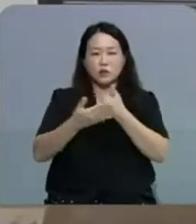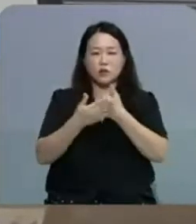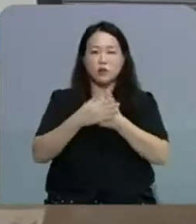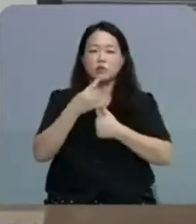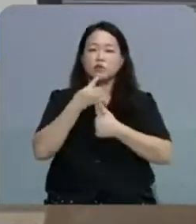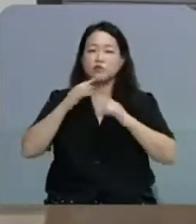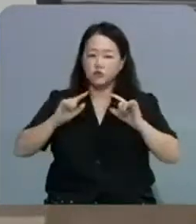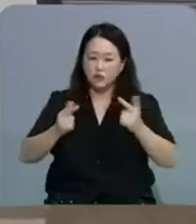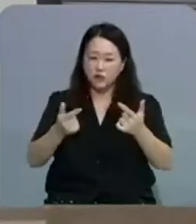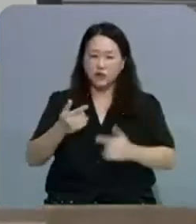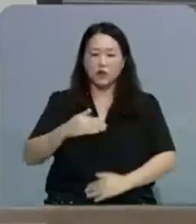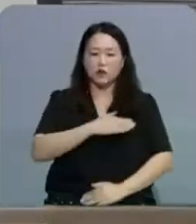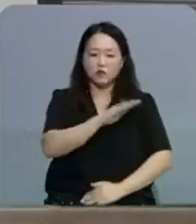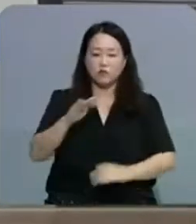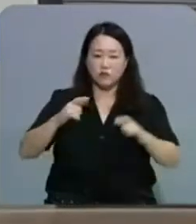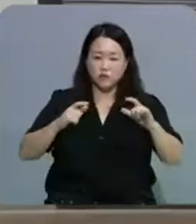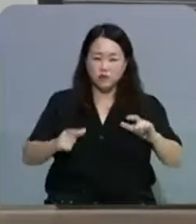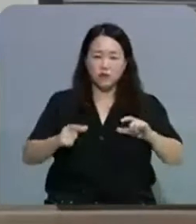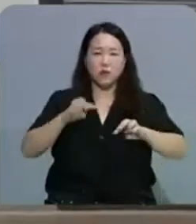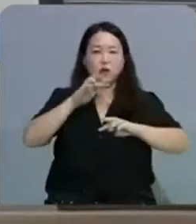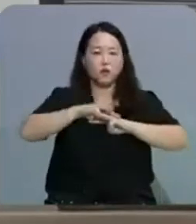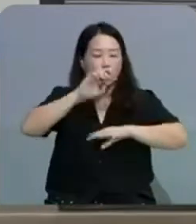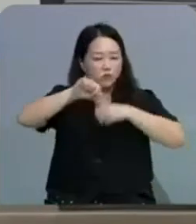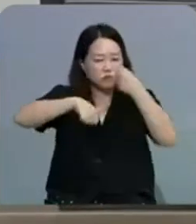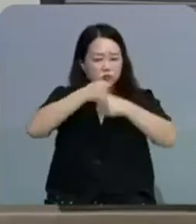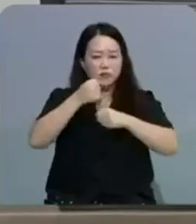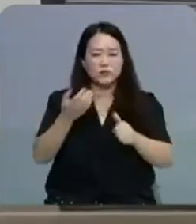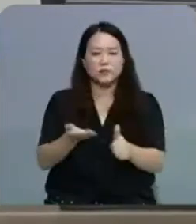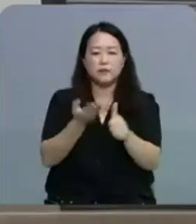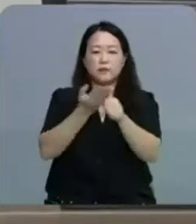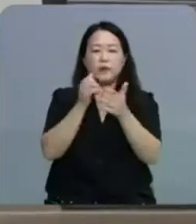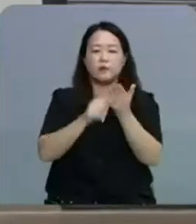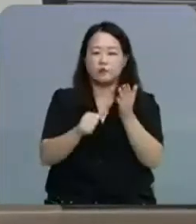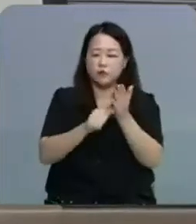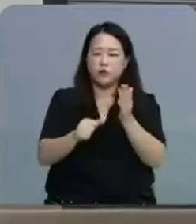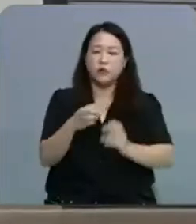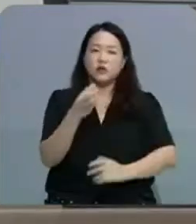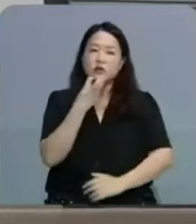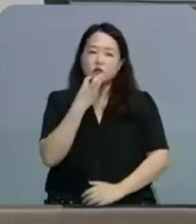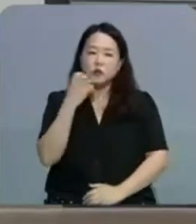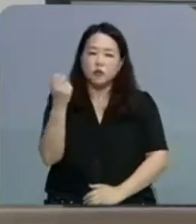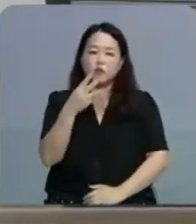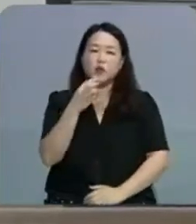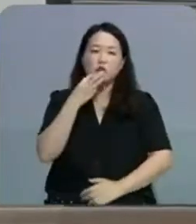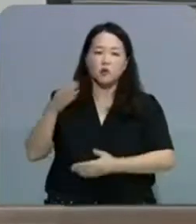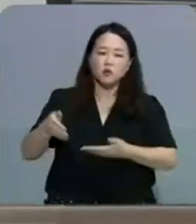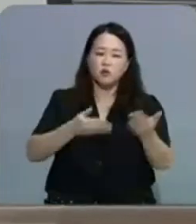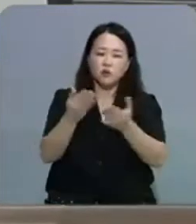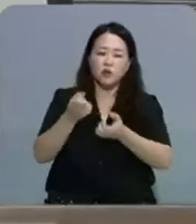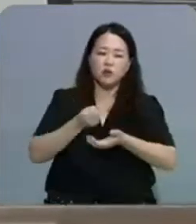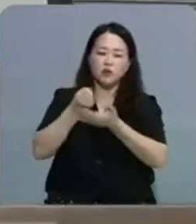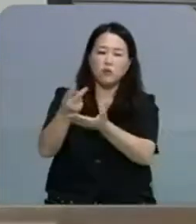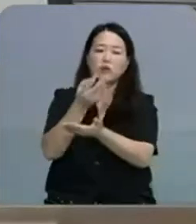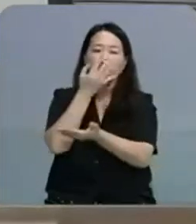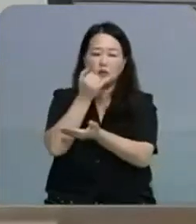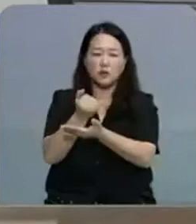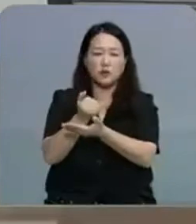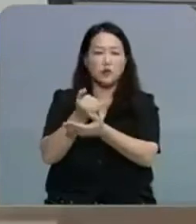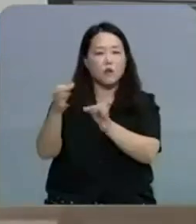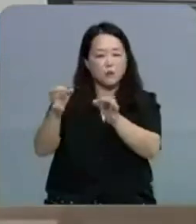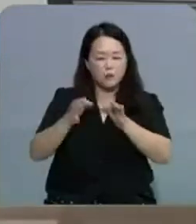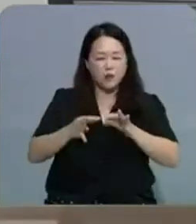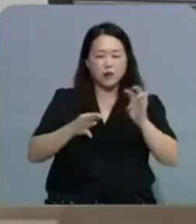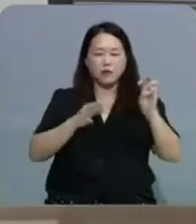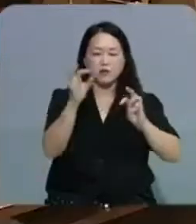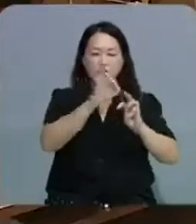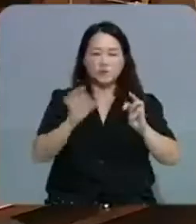농 축산 모를 소울로 수 억 원으로 보낼수가 있습니다 기부금의 30% 는 지역의 특성 부문 보낼 수가